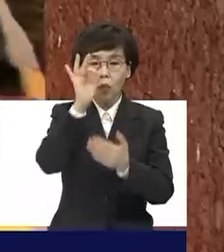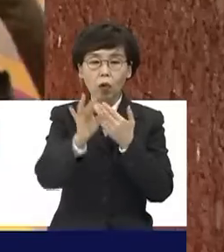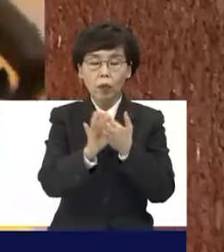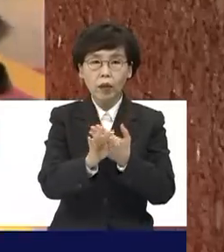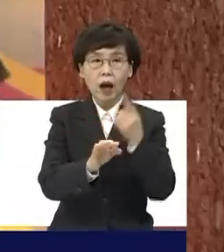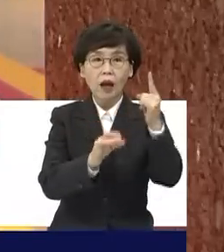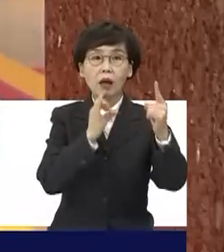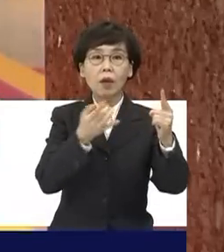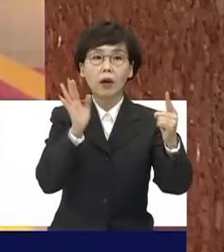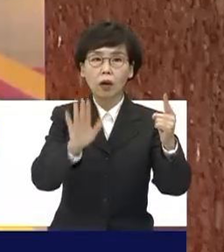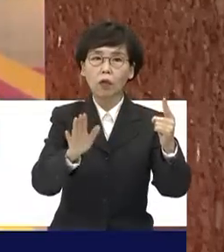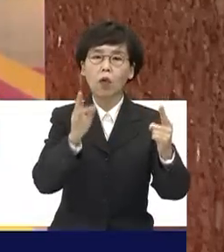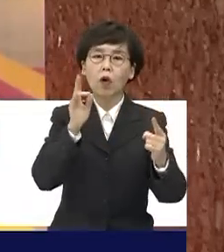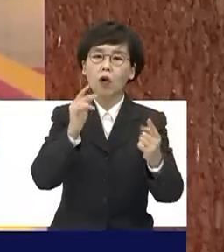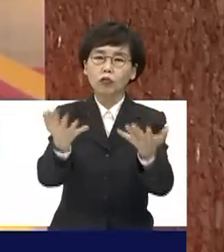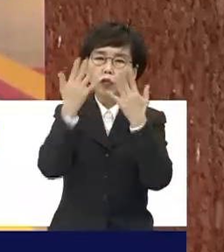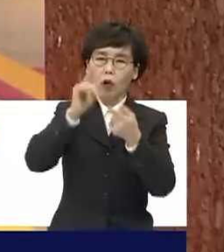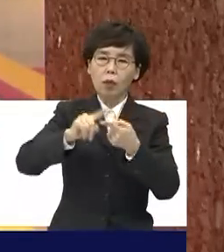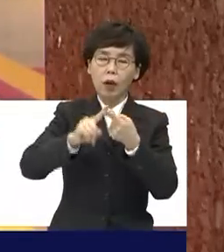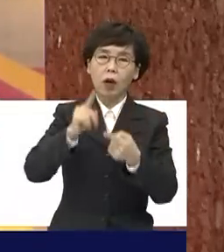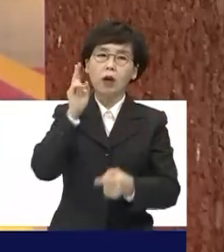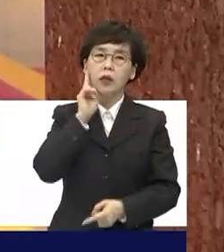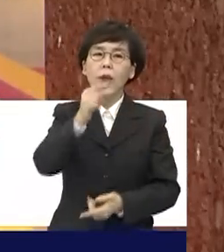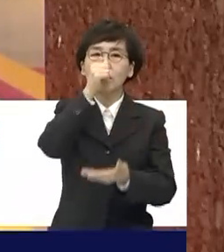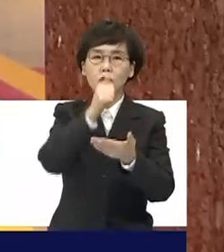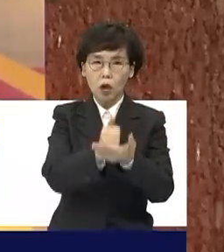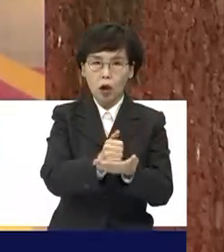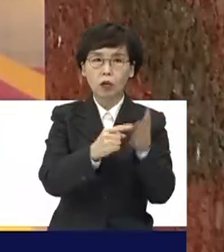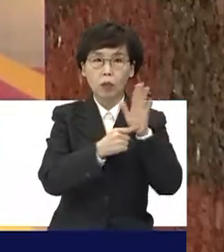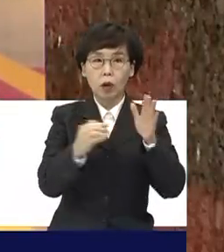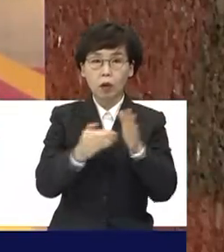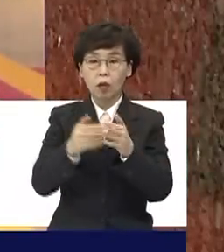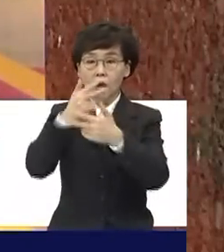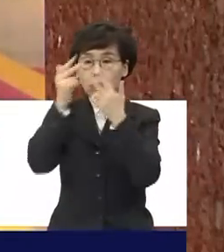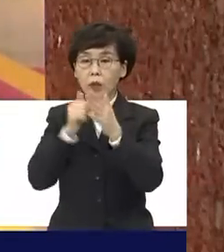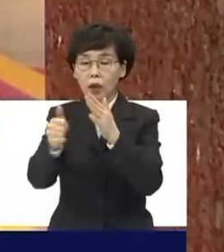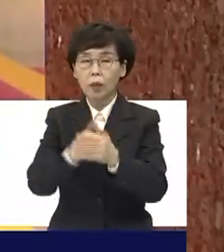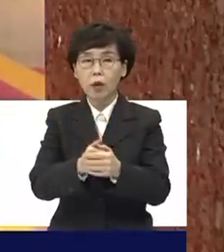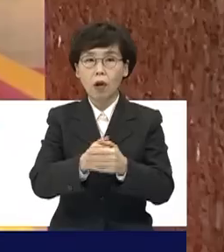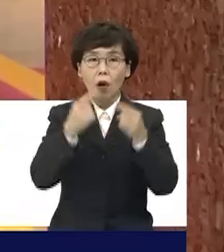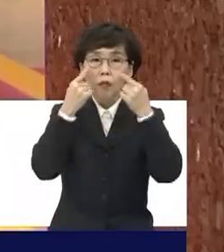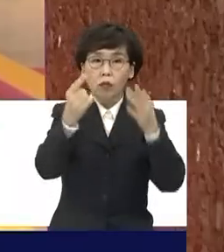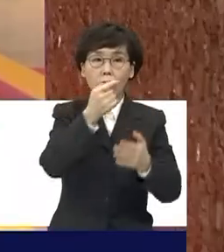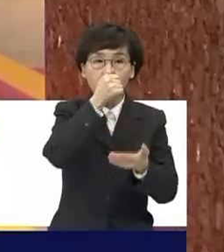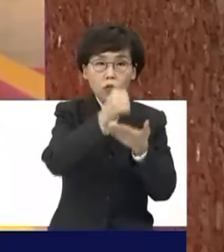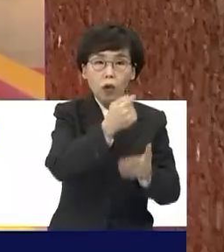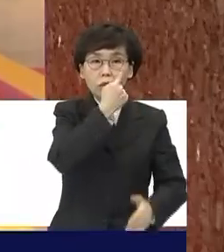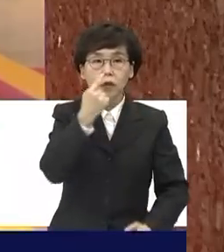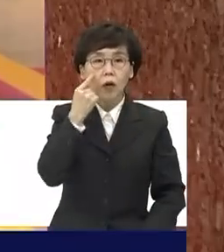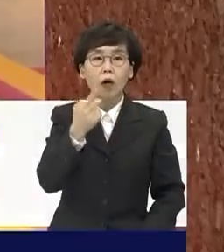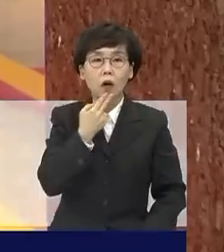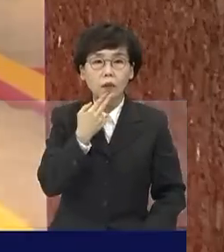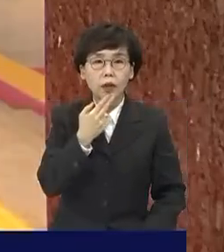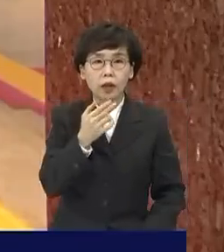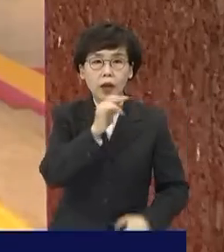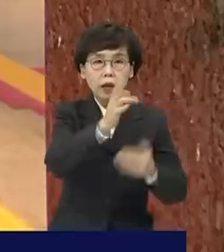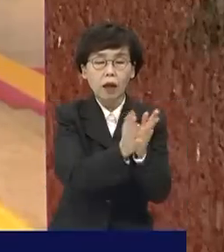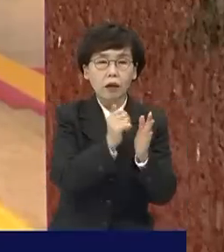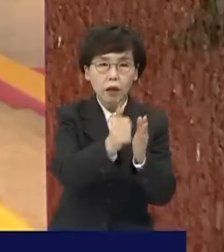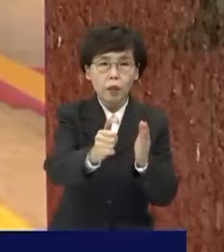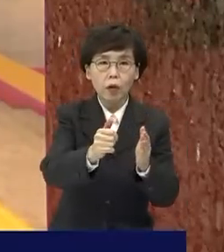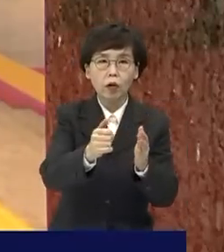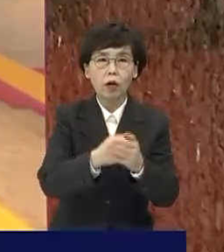중대 범죄들이라 주장했고 이재명 대표는 뚜렷한 혐의도 없이 제1야당 대표를 구속시키려는 헌정사상 초유의